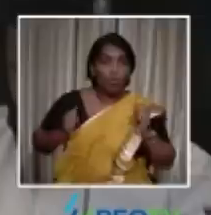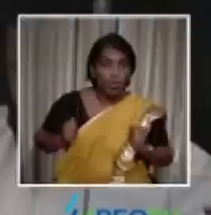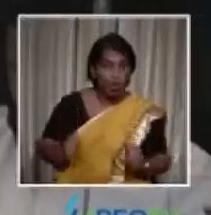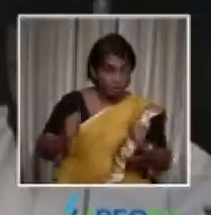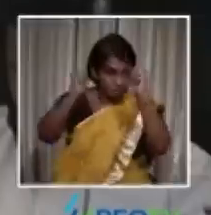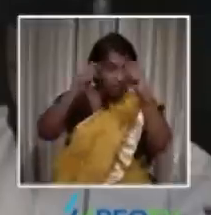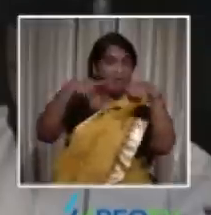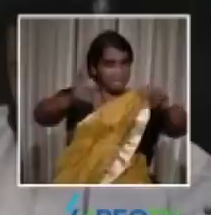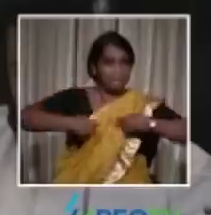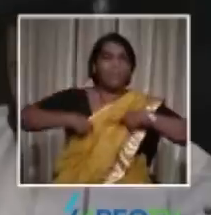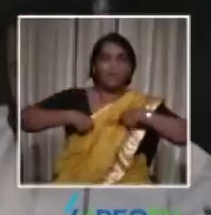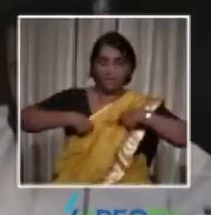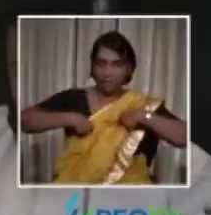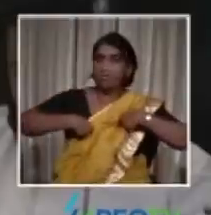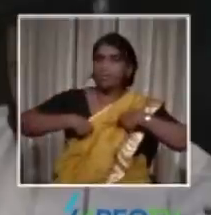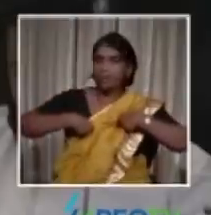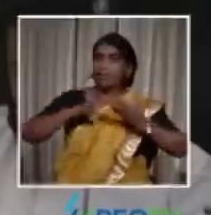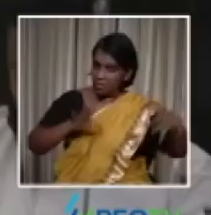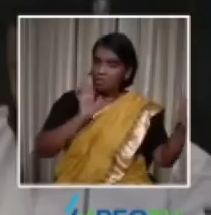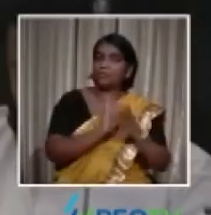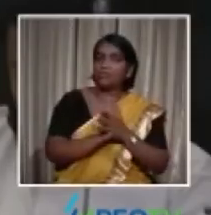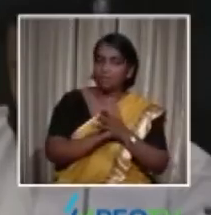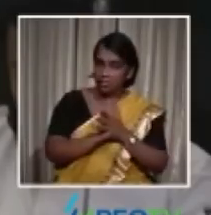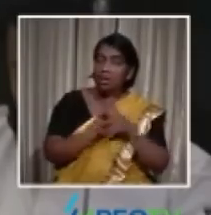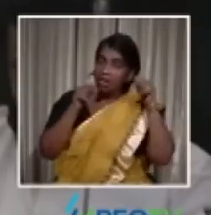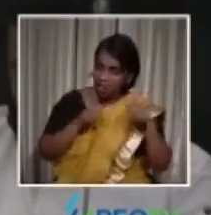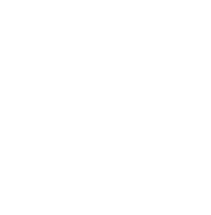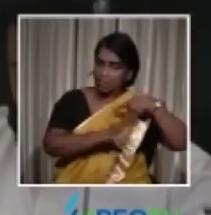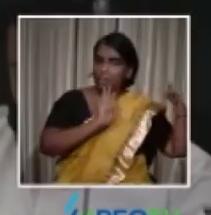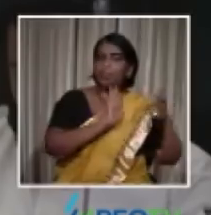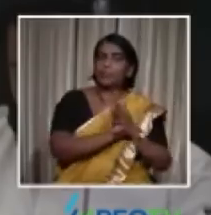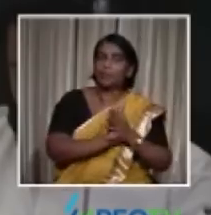ගියොත් ඔන් චිල්ලාව මේ පැත්තට එනවා. අපි එදත් රාජපක්ෂෝරුත් එක්ක. අපි එදත් රාජපක්ෂ